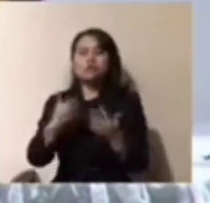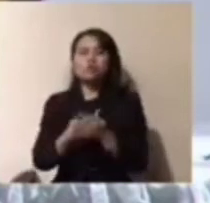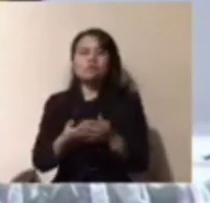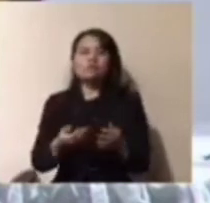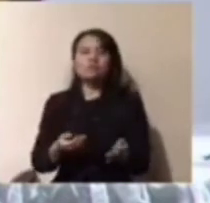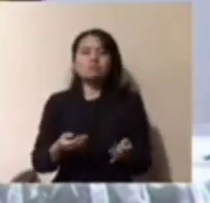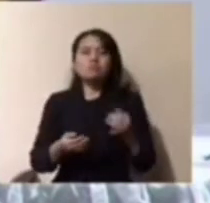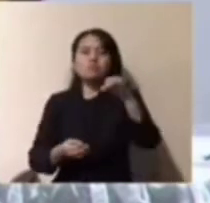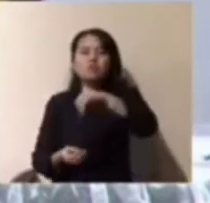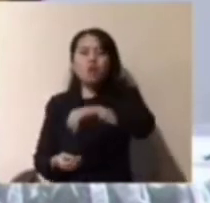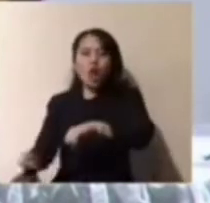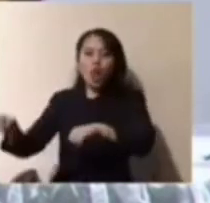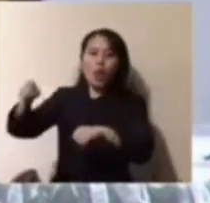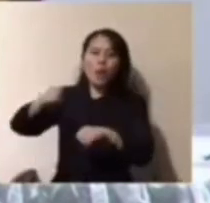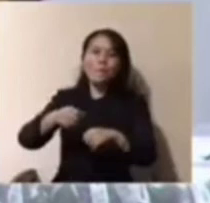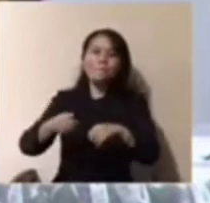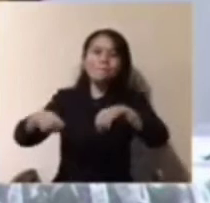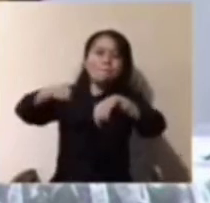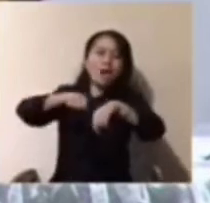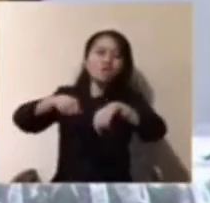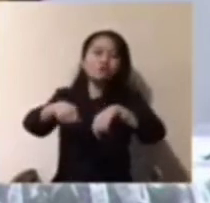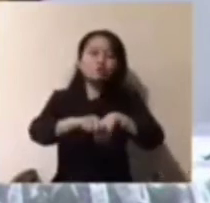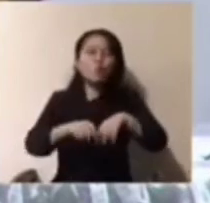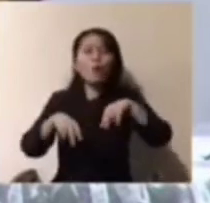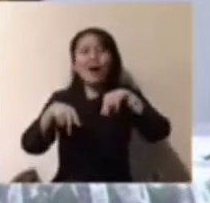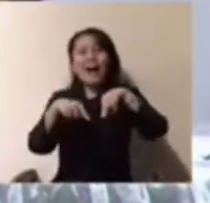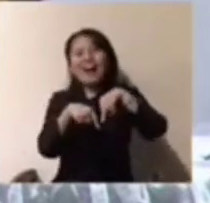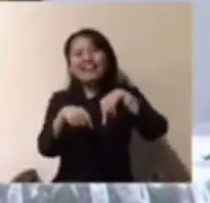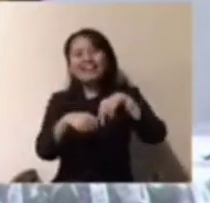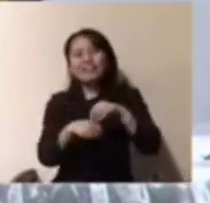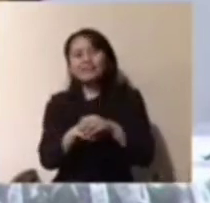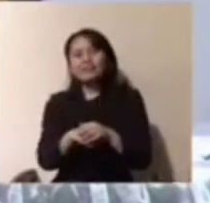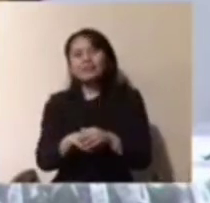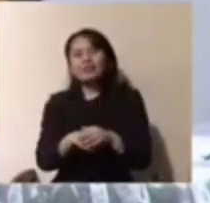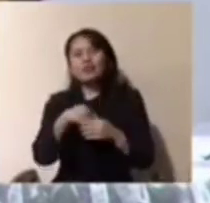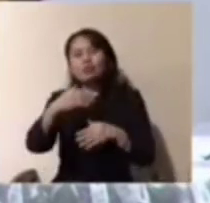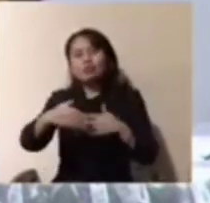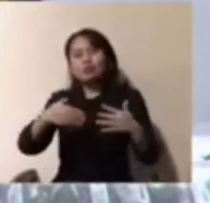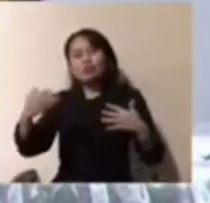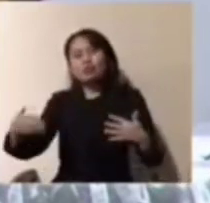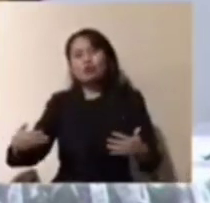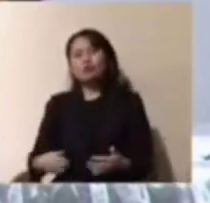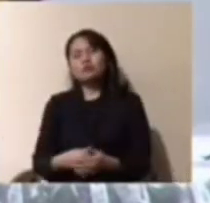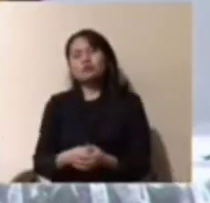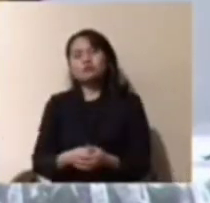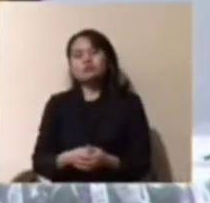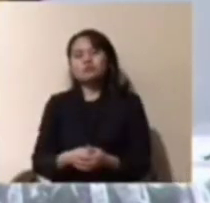saling membasuh kaki dalam arti yang seluas-luasnya.